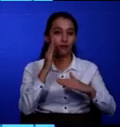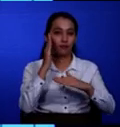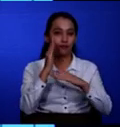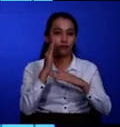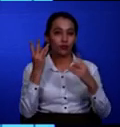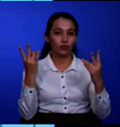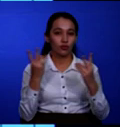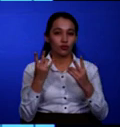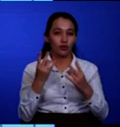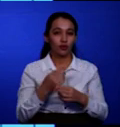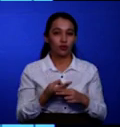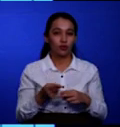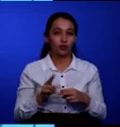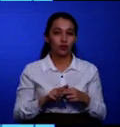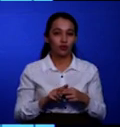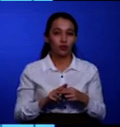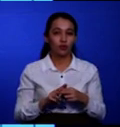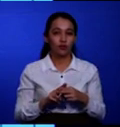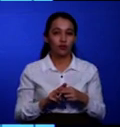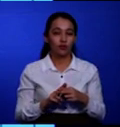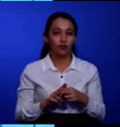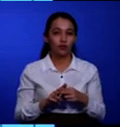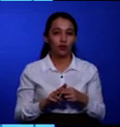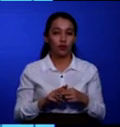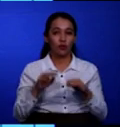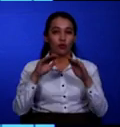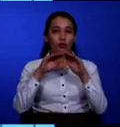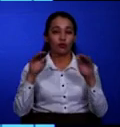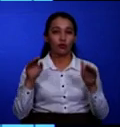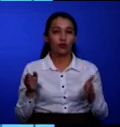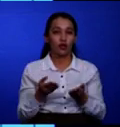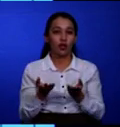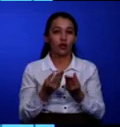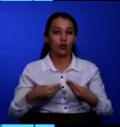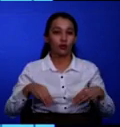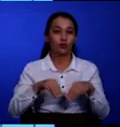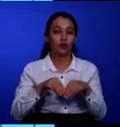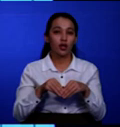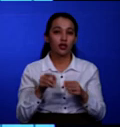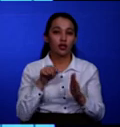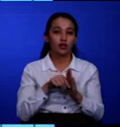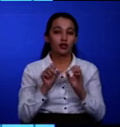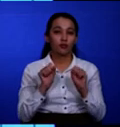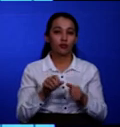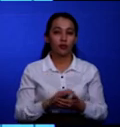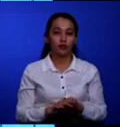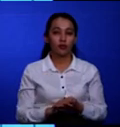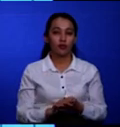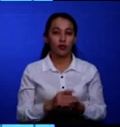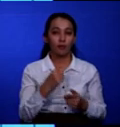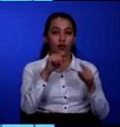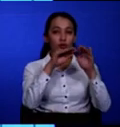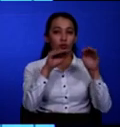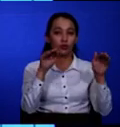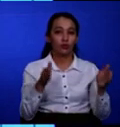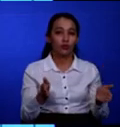emas, balki 4 burchaklar sinfiga qo'sha olamiz. Demak, hozircha to'g'ri 4 burchak bitta, 4